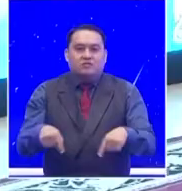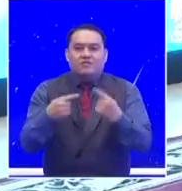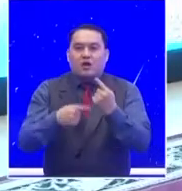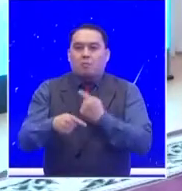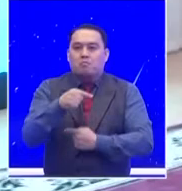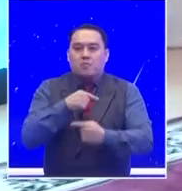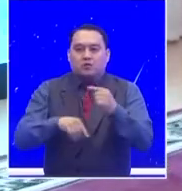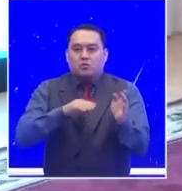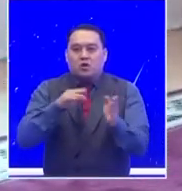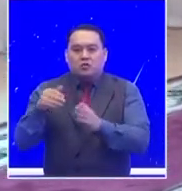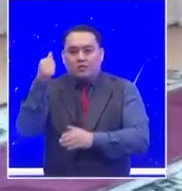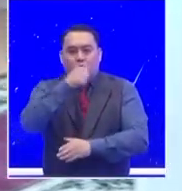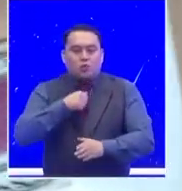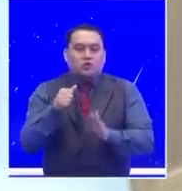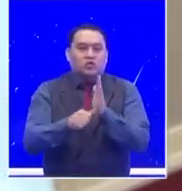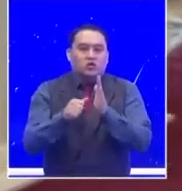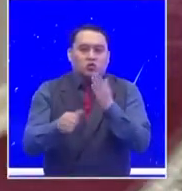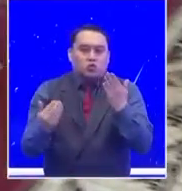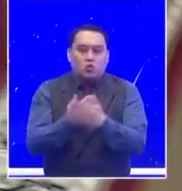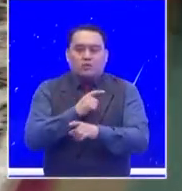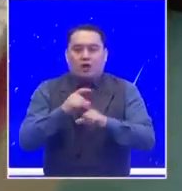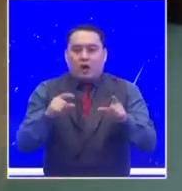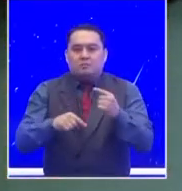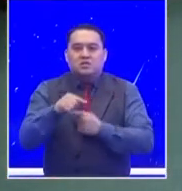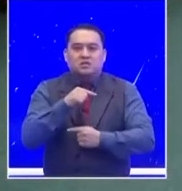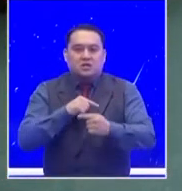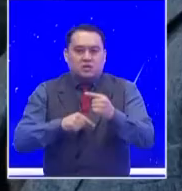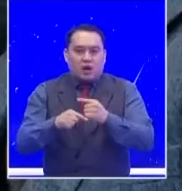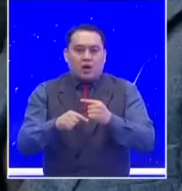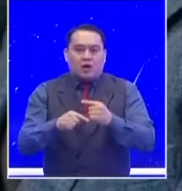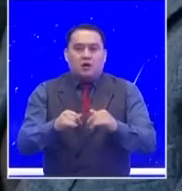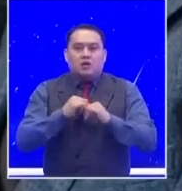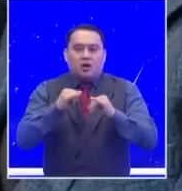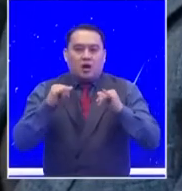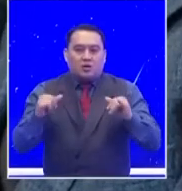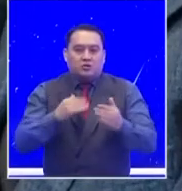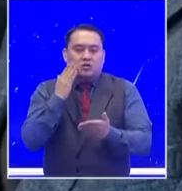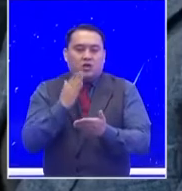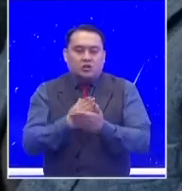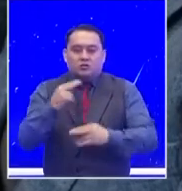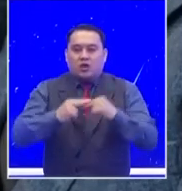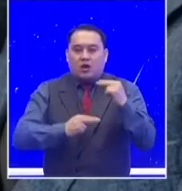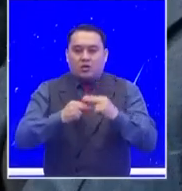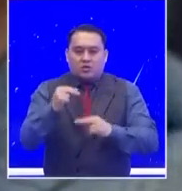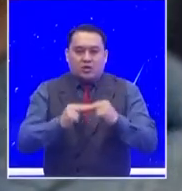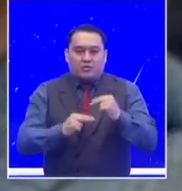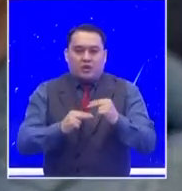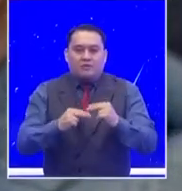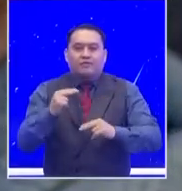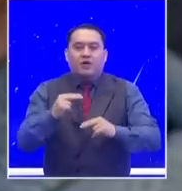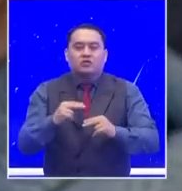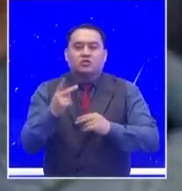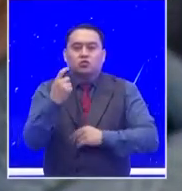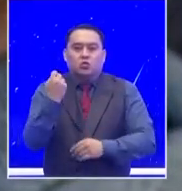За прошедший год открыто 60 новых объектов предпринимательства. Положительная динамика наблюдается в строительном секторе. Возведено